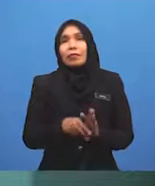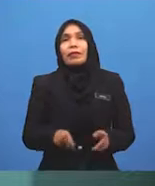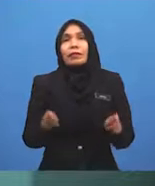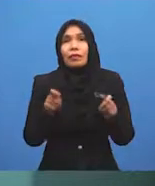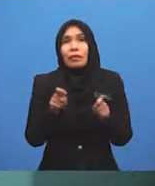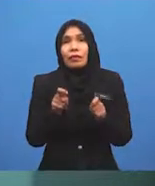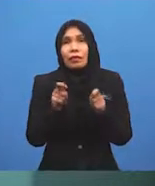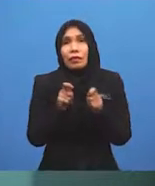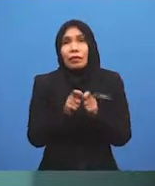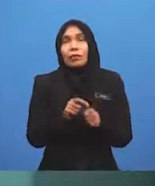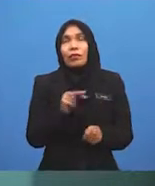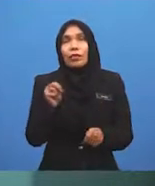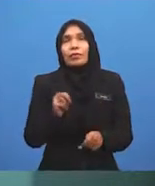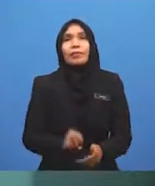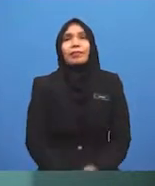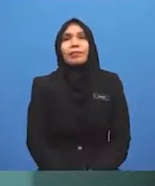Seterusnya,